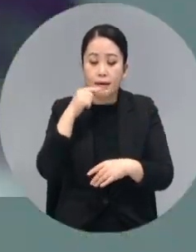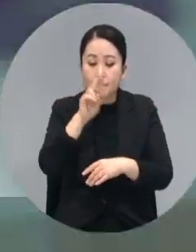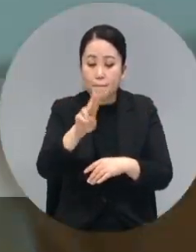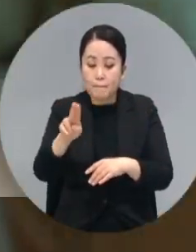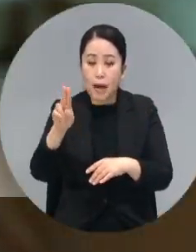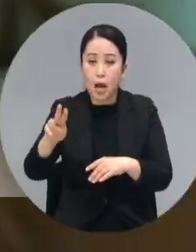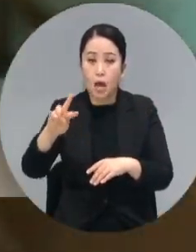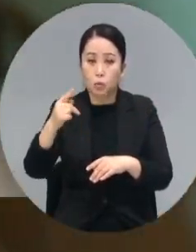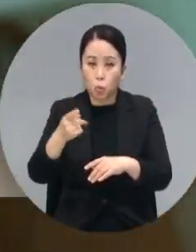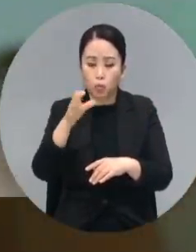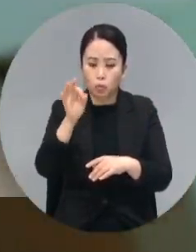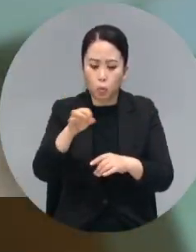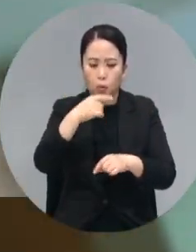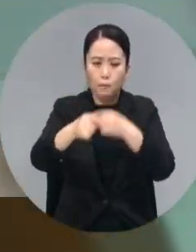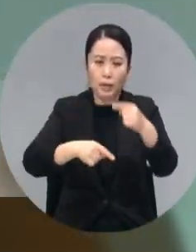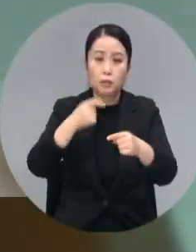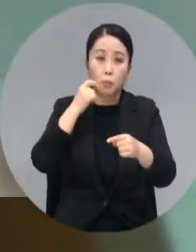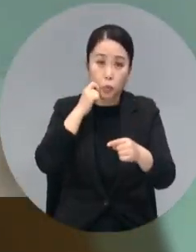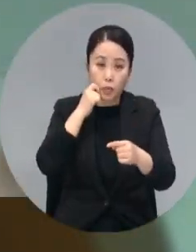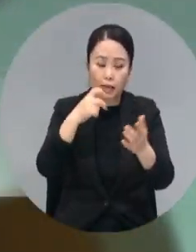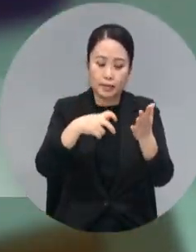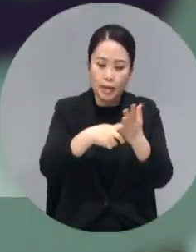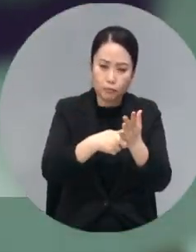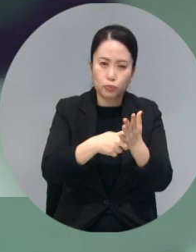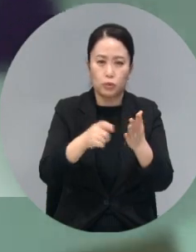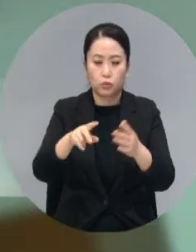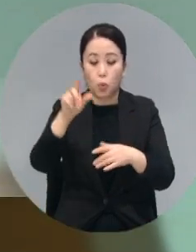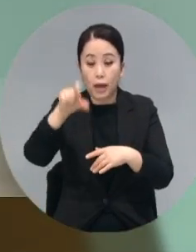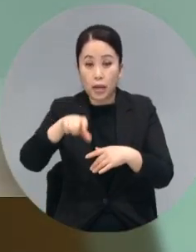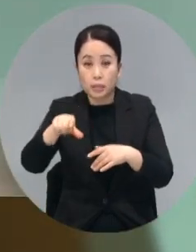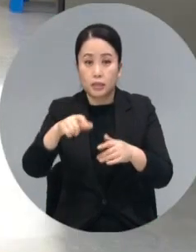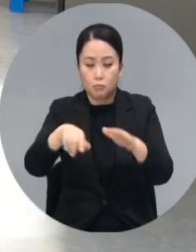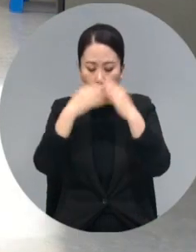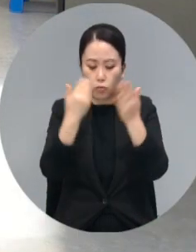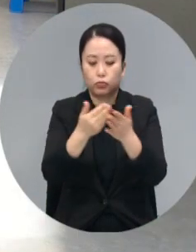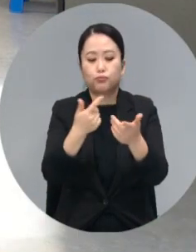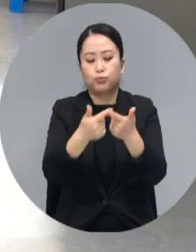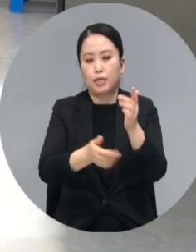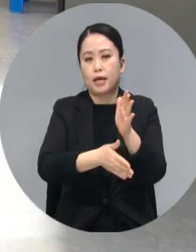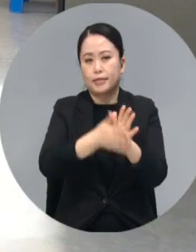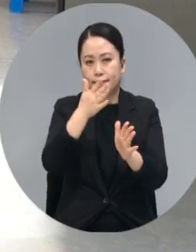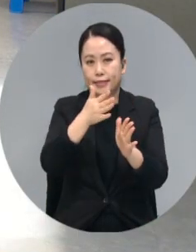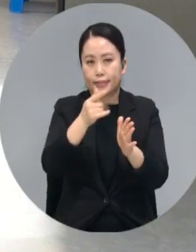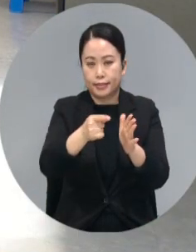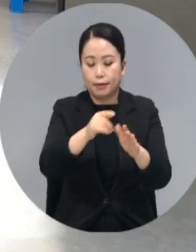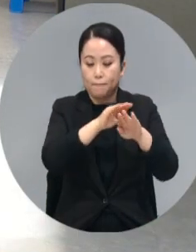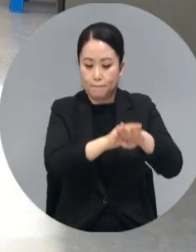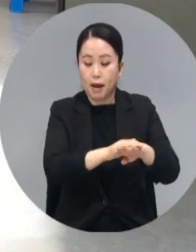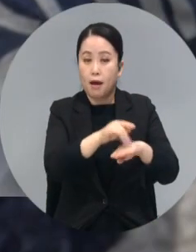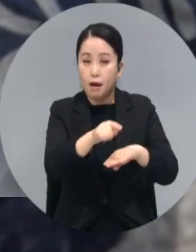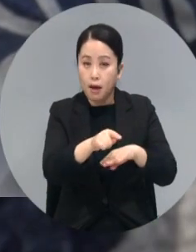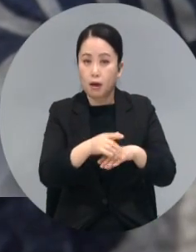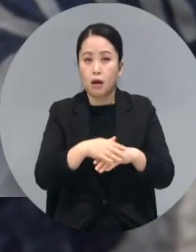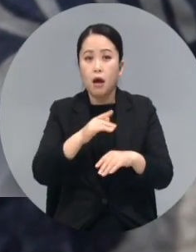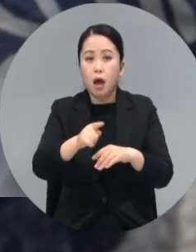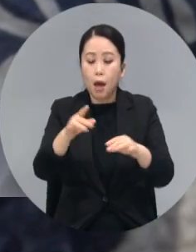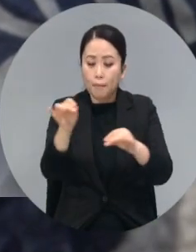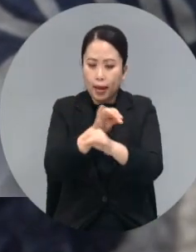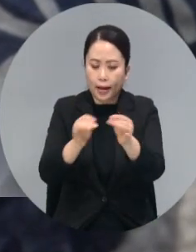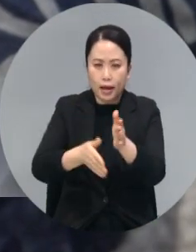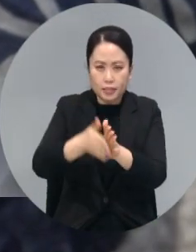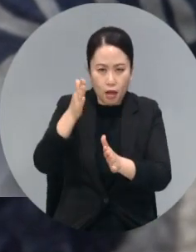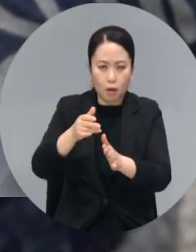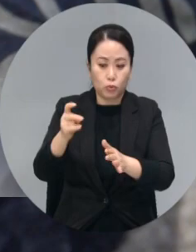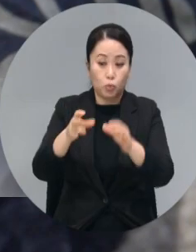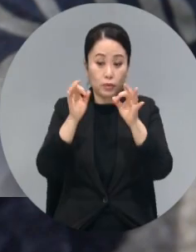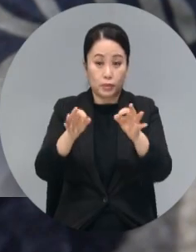각종 상품권과 선불카드도 시금고로 넣었습니다. 발급처인 은행, 백화점 등과 협의해